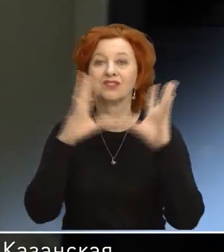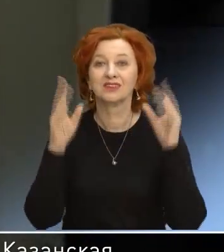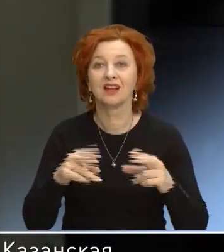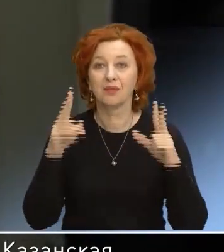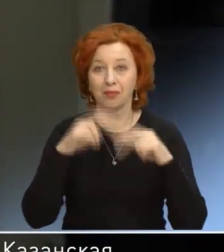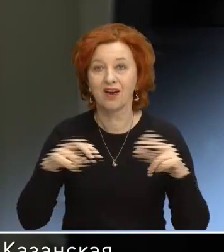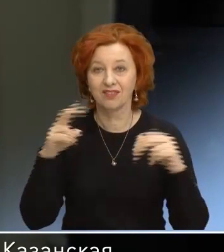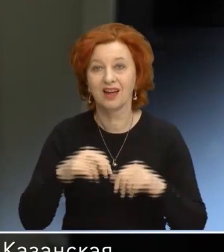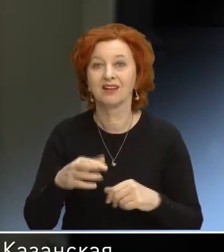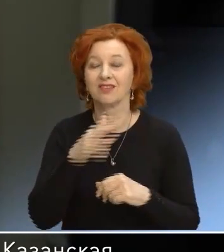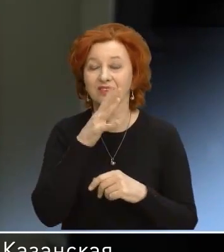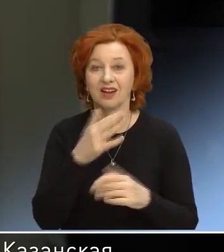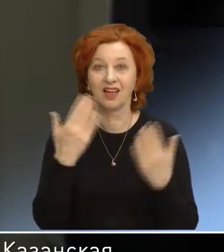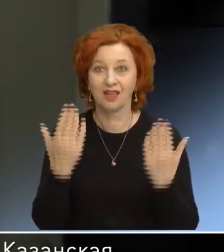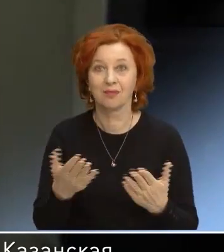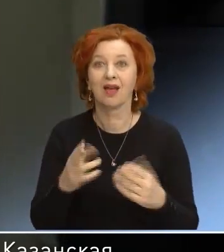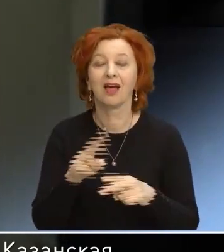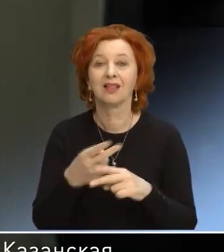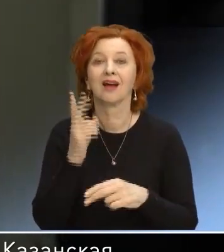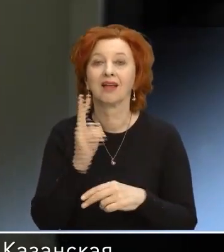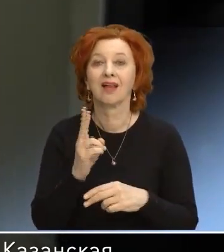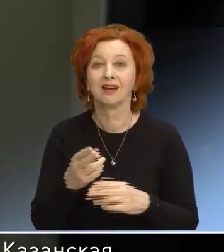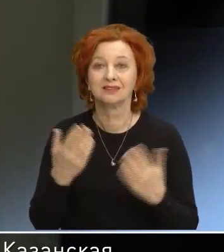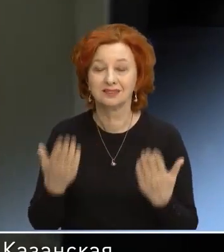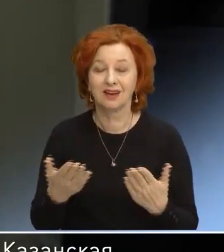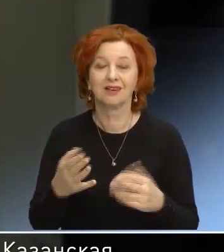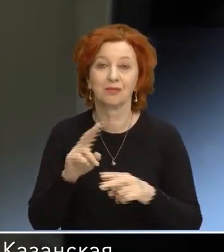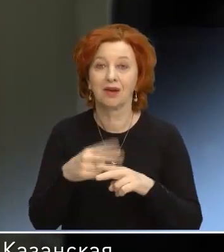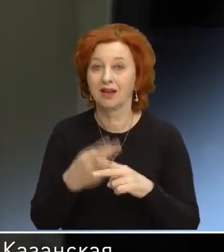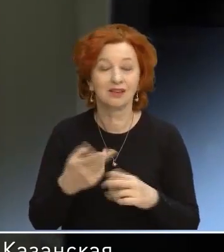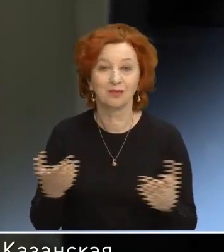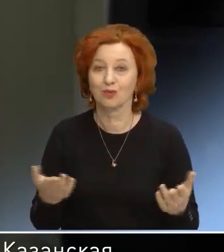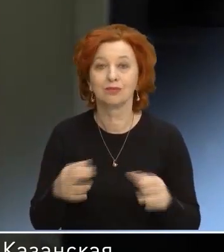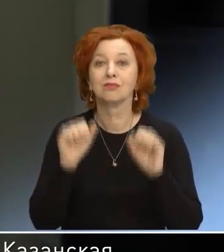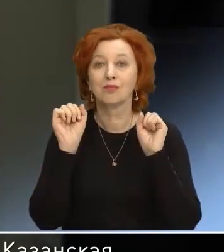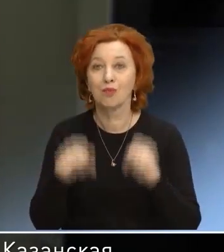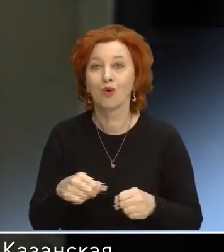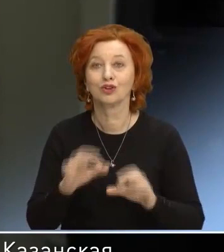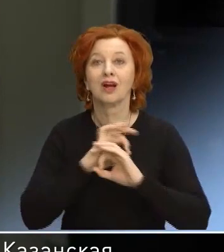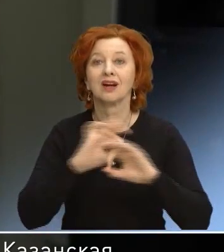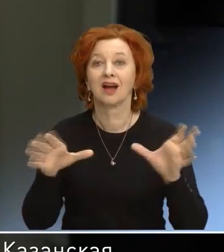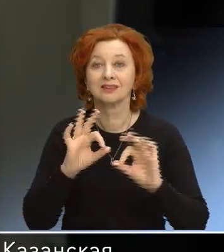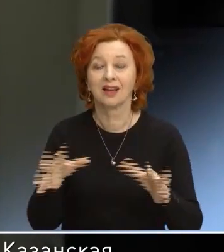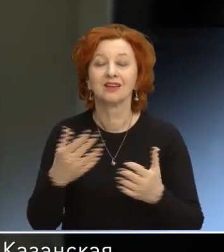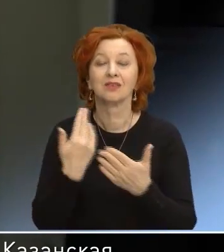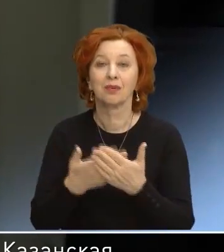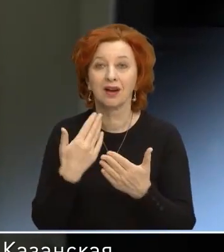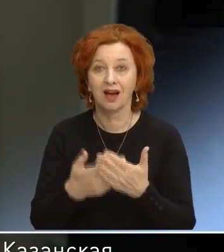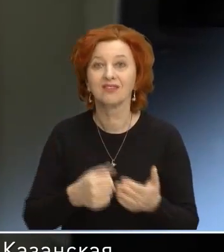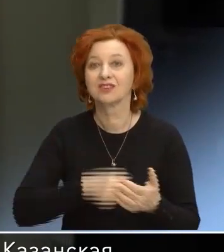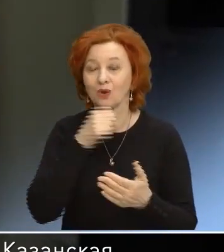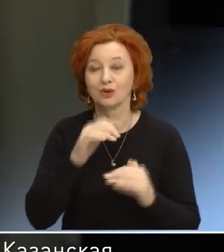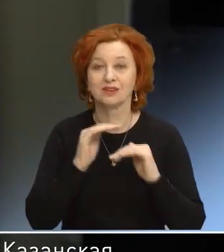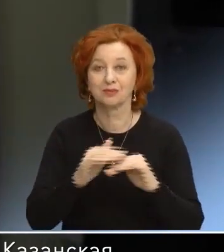проверены временем в первую очередь. Это классика. Поэтому ее можно рассказывать, показывать взрослым,